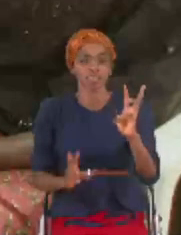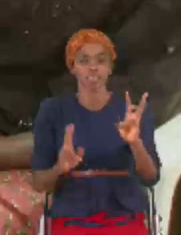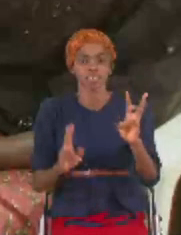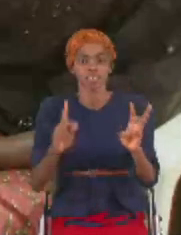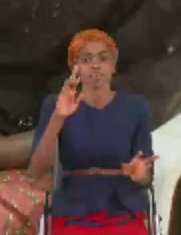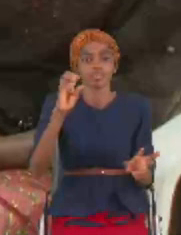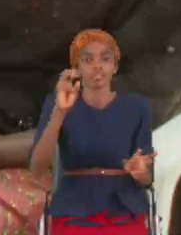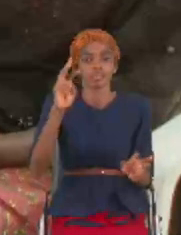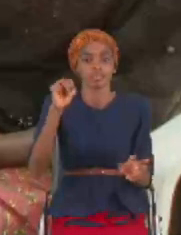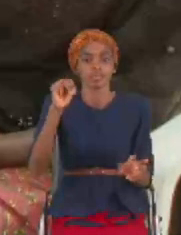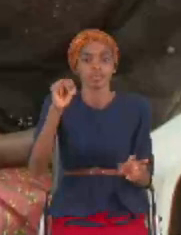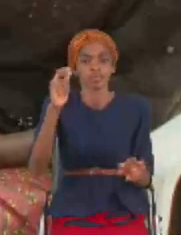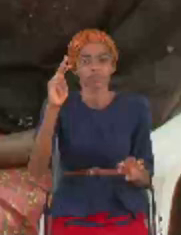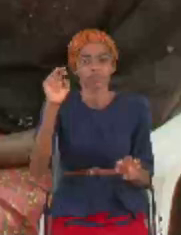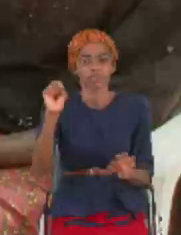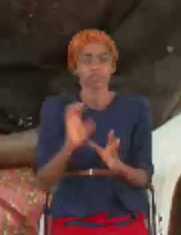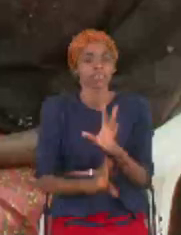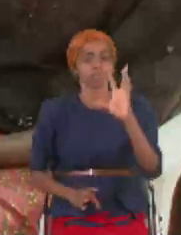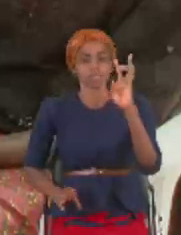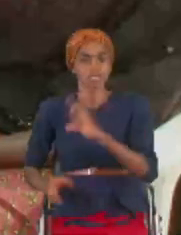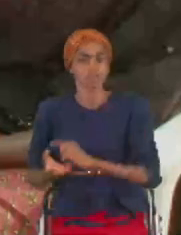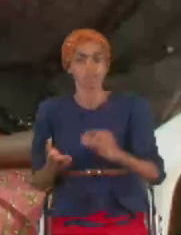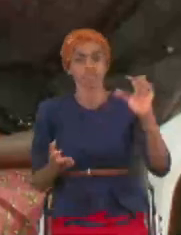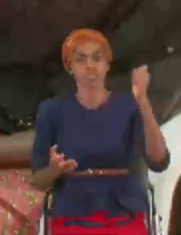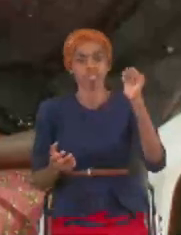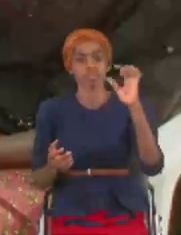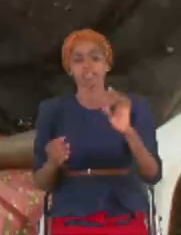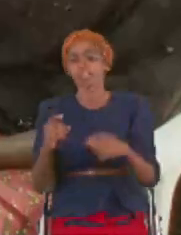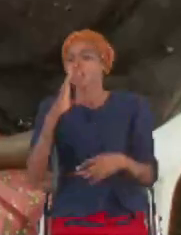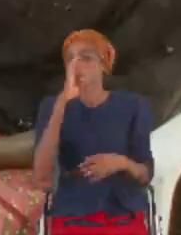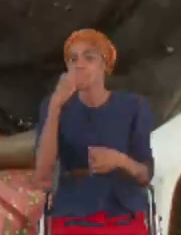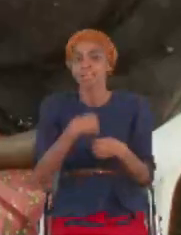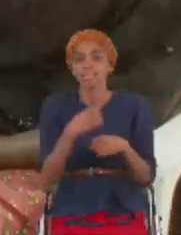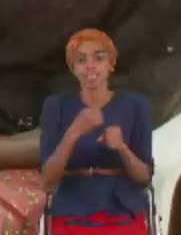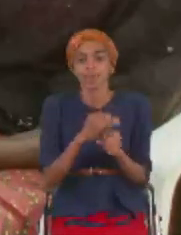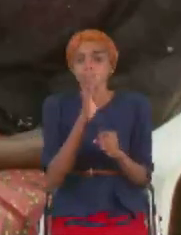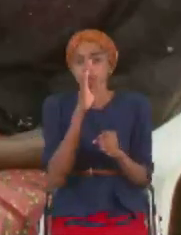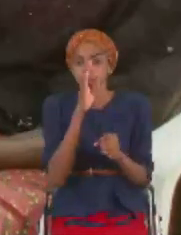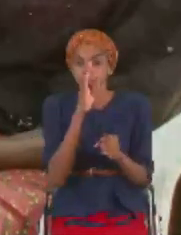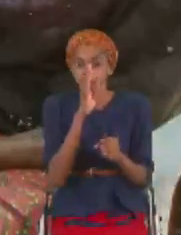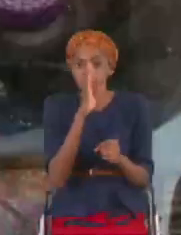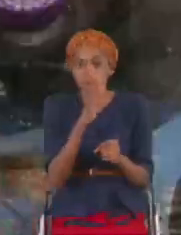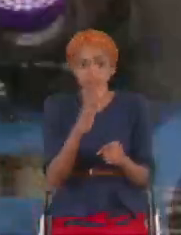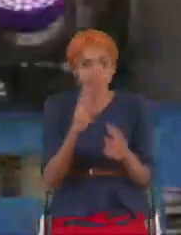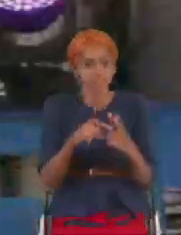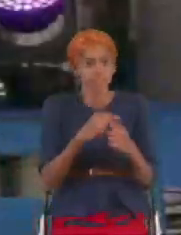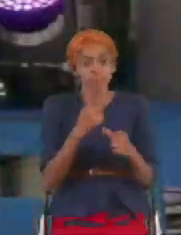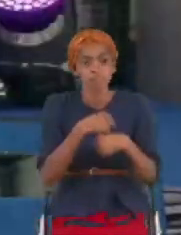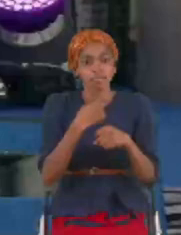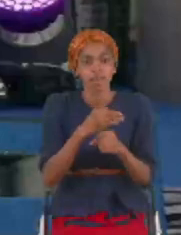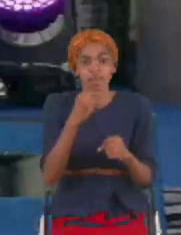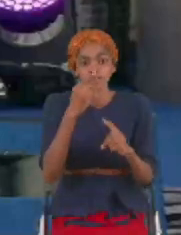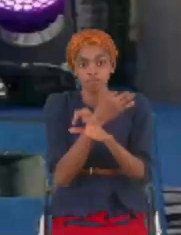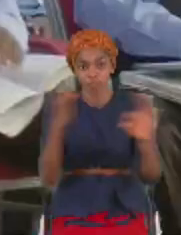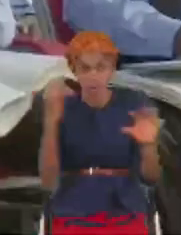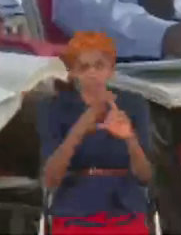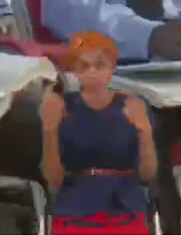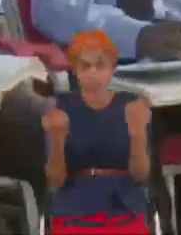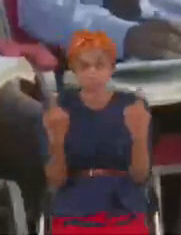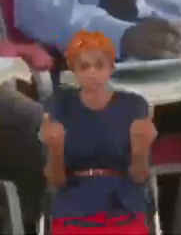romain 6 10 8 je remercie ses 18 ans et a été